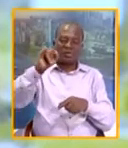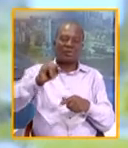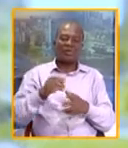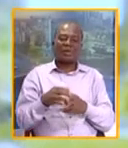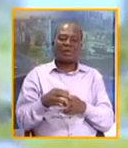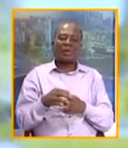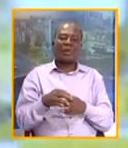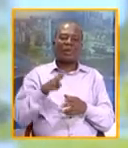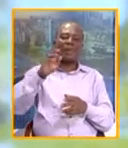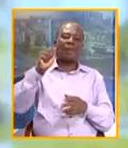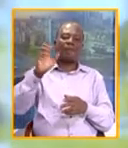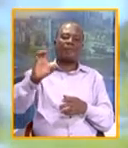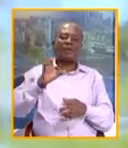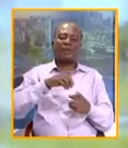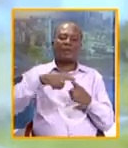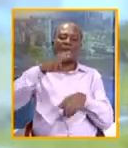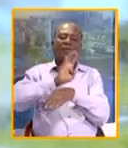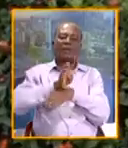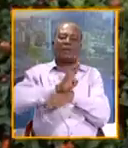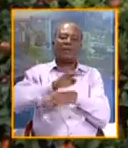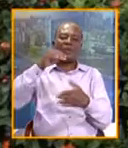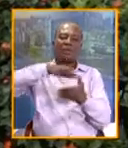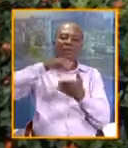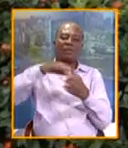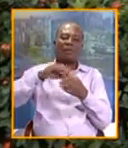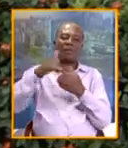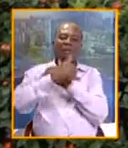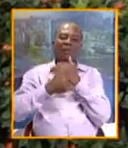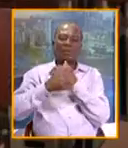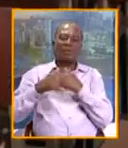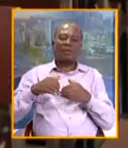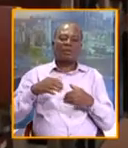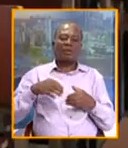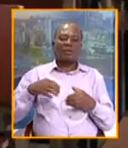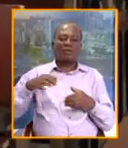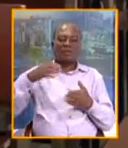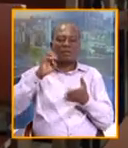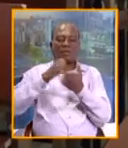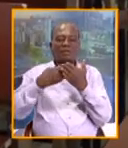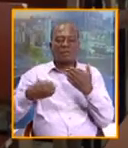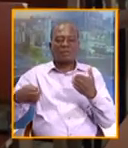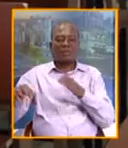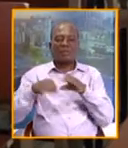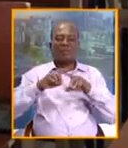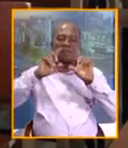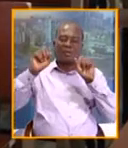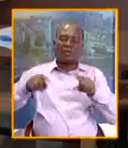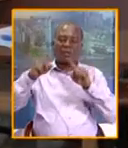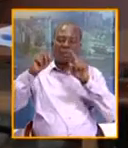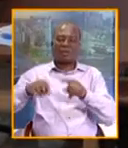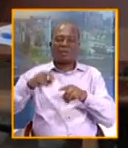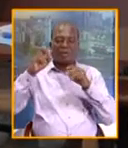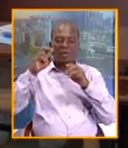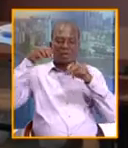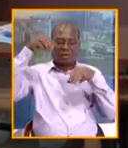se déroule aussi à bouaké dans le centre du pays les candidats affrontent ces examens dans le respect des mesures de lutte contre